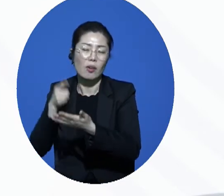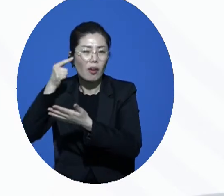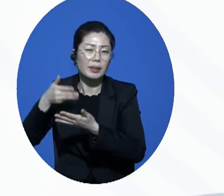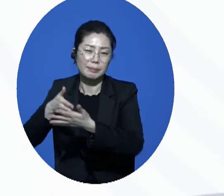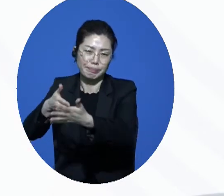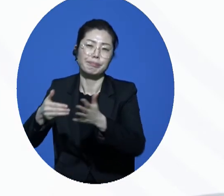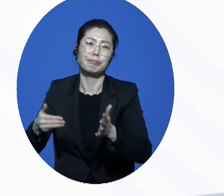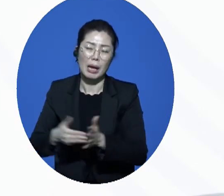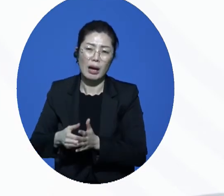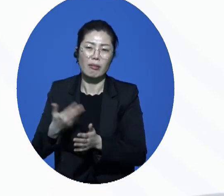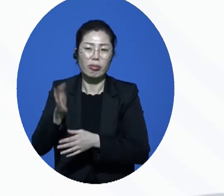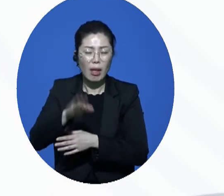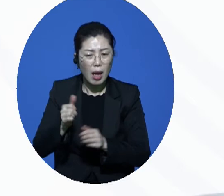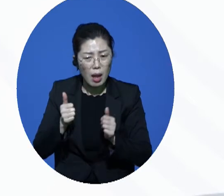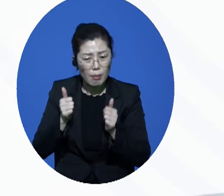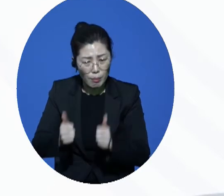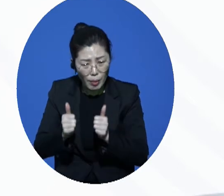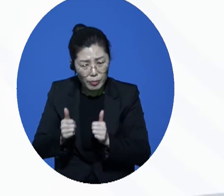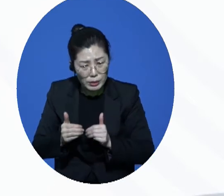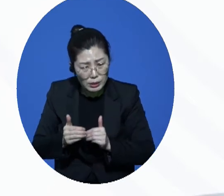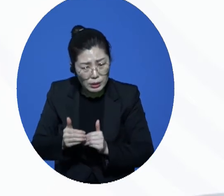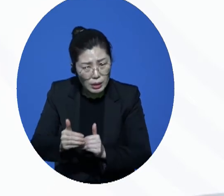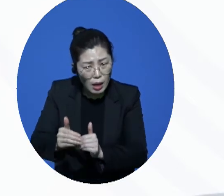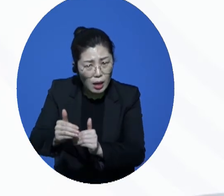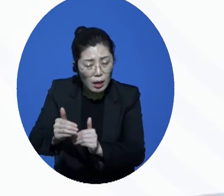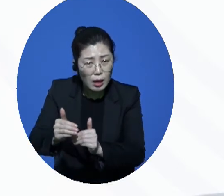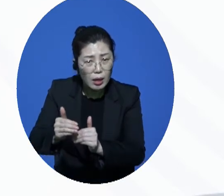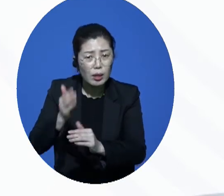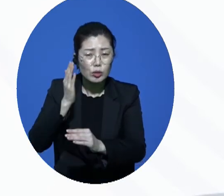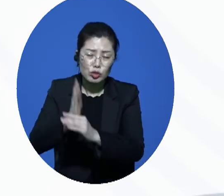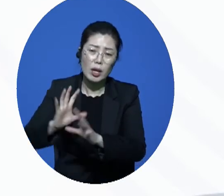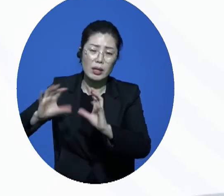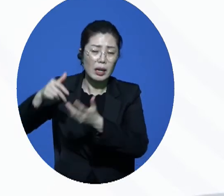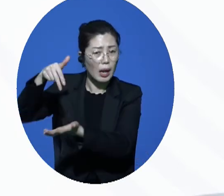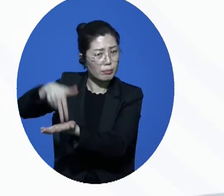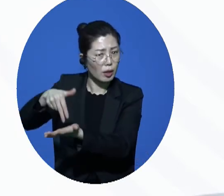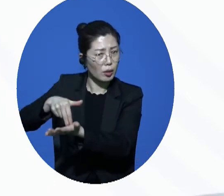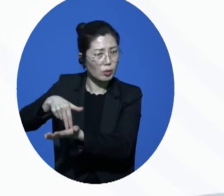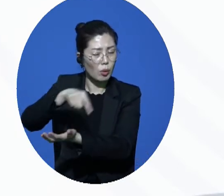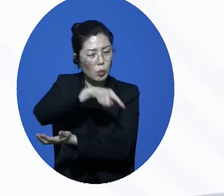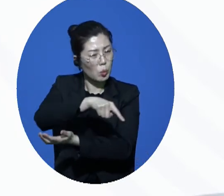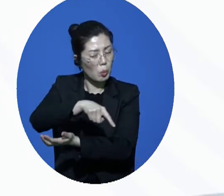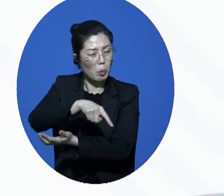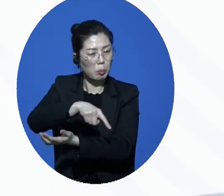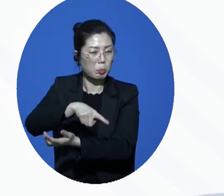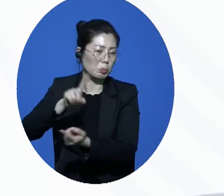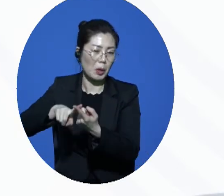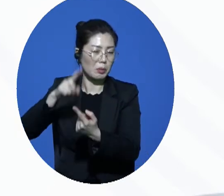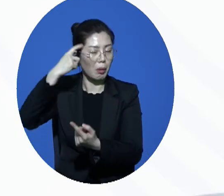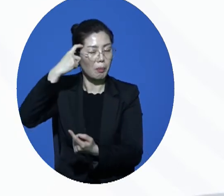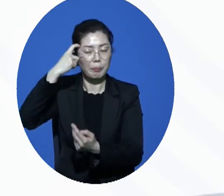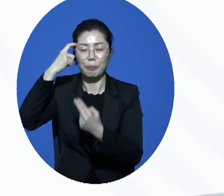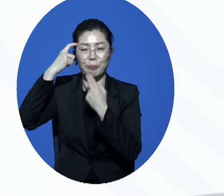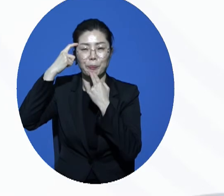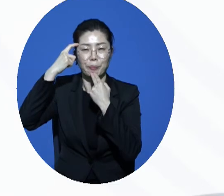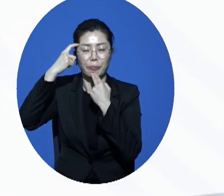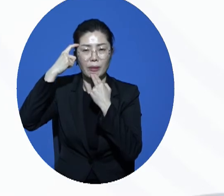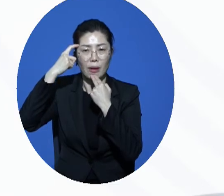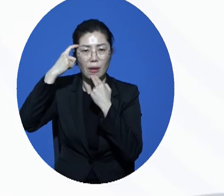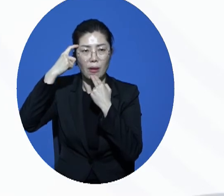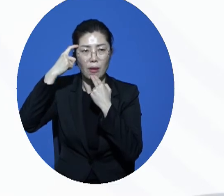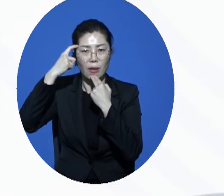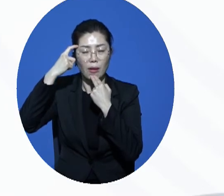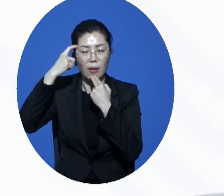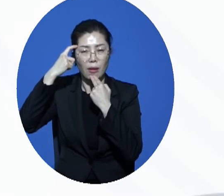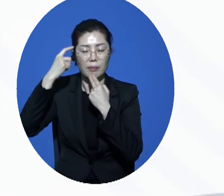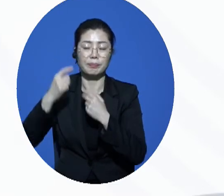하지만 이 소송이 진행되는 동안 이 국가는 전혀 이 소송에 반응하지 않았습니다. 소송에 참여하지